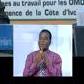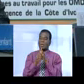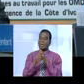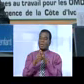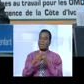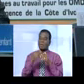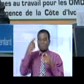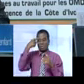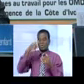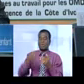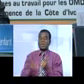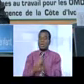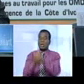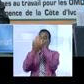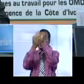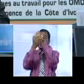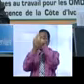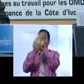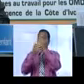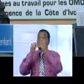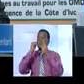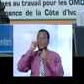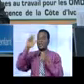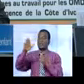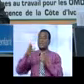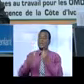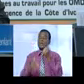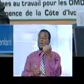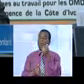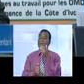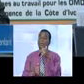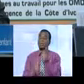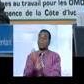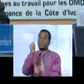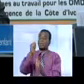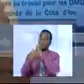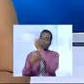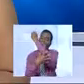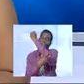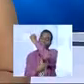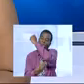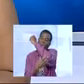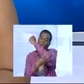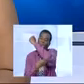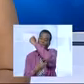afin d'aider les femmes les plus démunies.